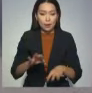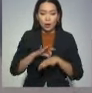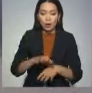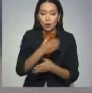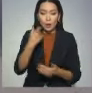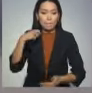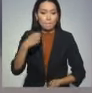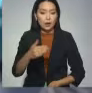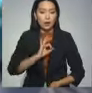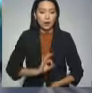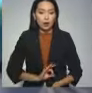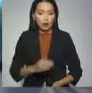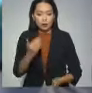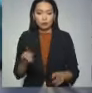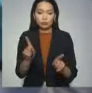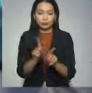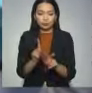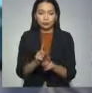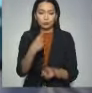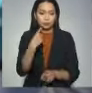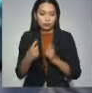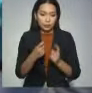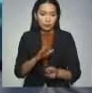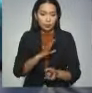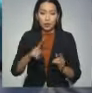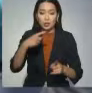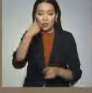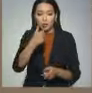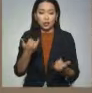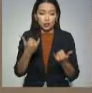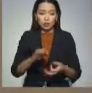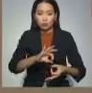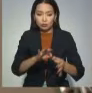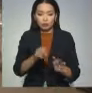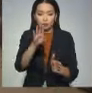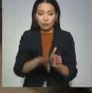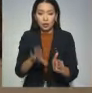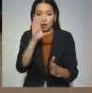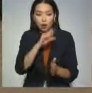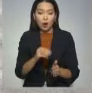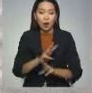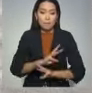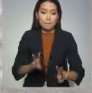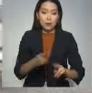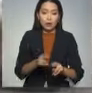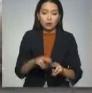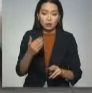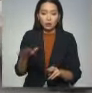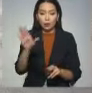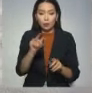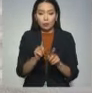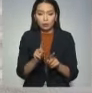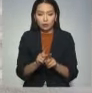Президент шенеуніктердің бетіне мұны да басты. Келер жылы қазіргіден де күрделі болуы мүмкін деді. Ал үкіметтің осы құраммен аяқ